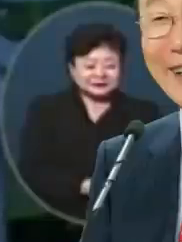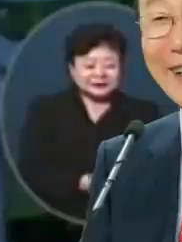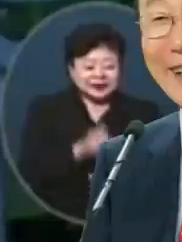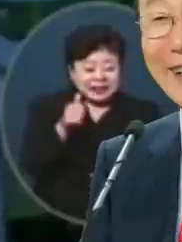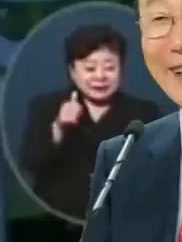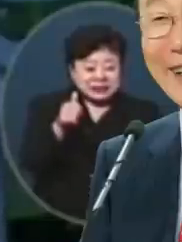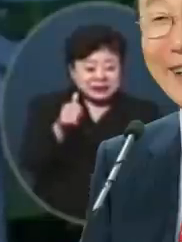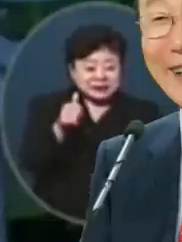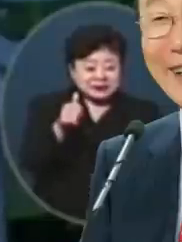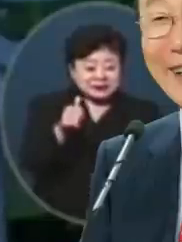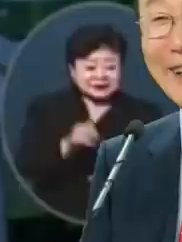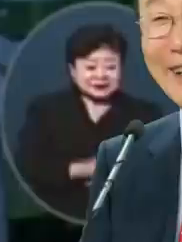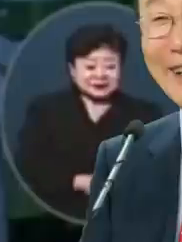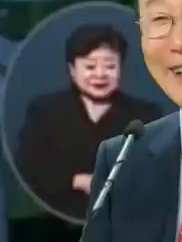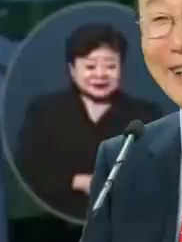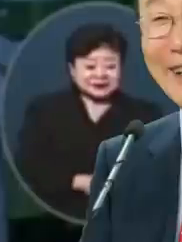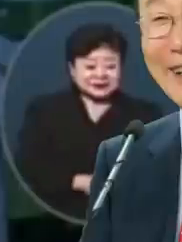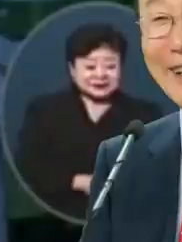남자분은